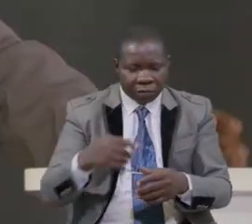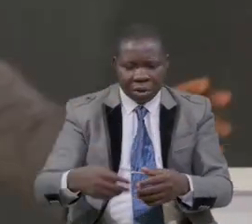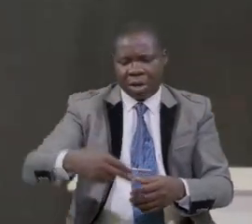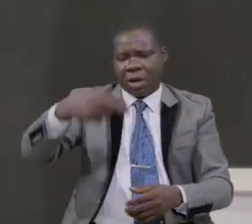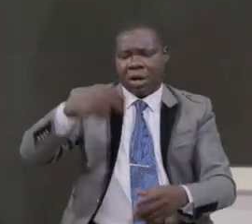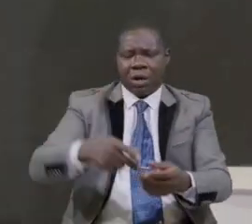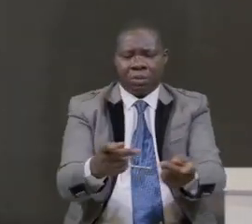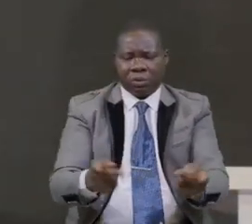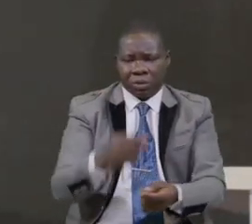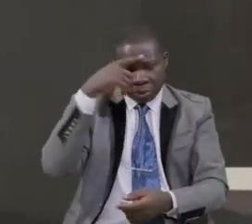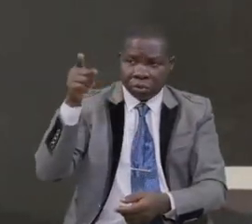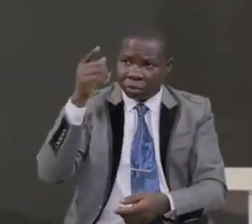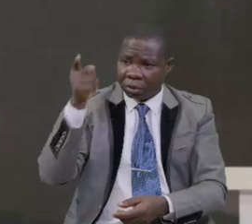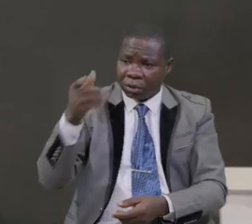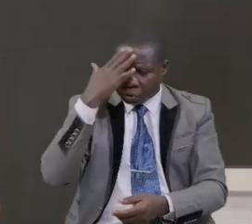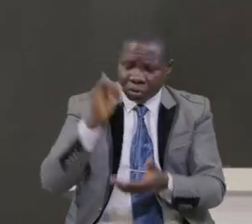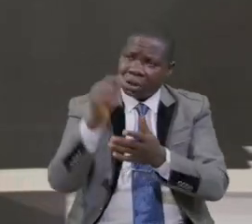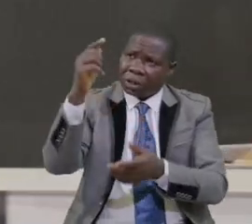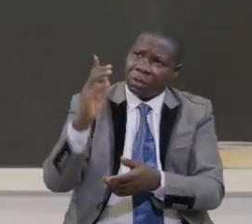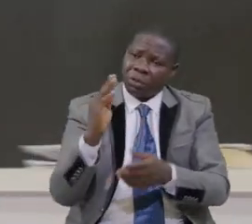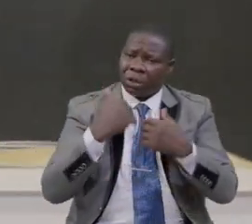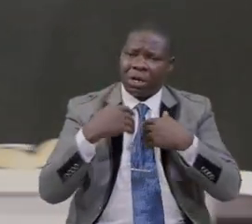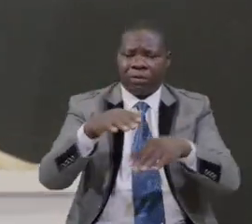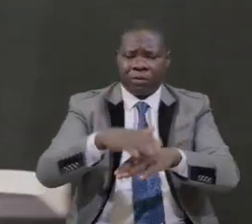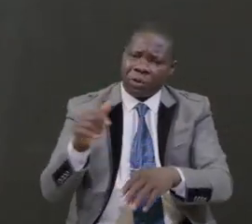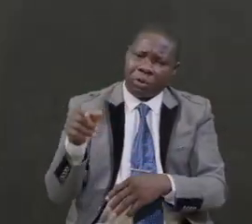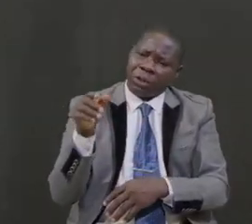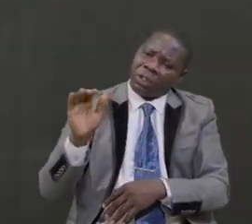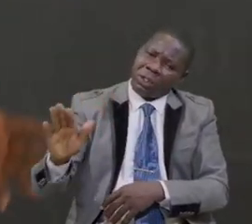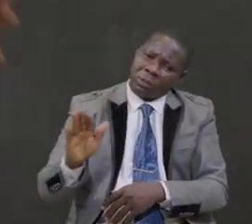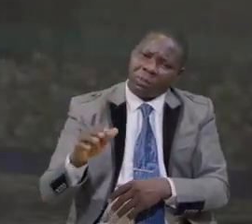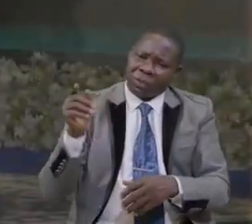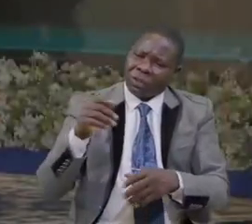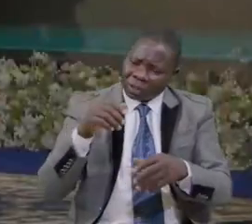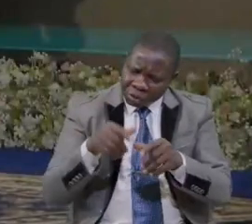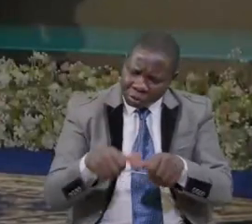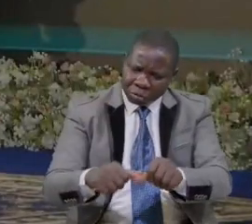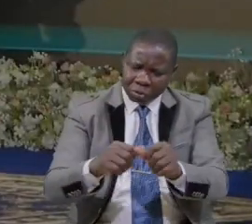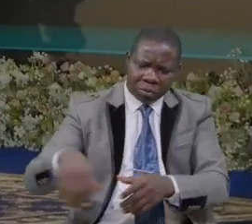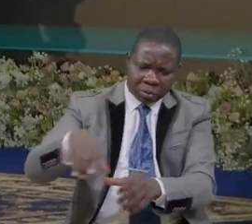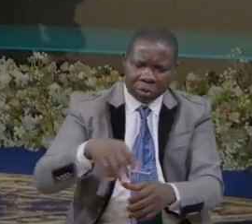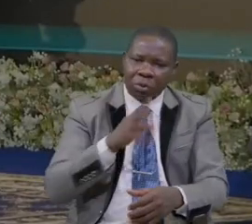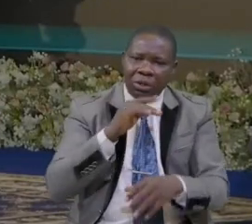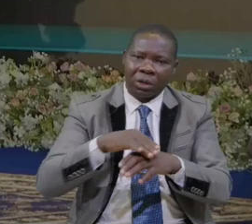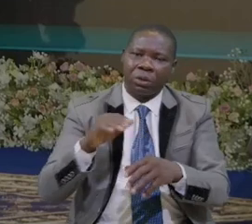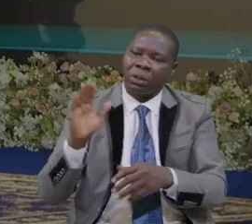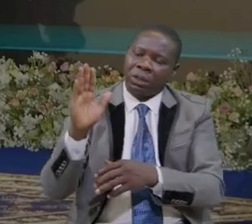ou une popularité élevée. Il versait l'eau seulement sur les mains d'Élie. Mais son moment est venu. Ton